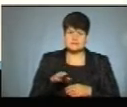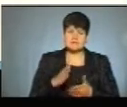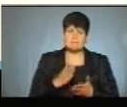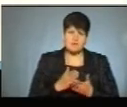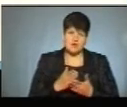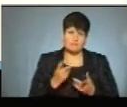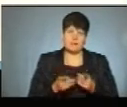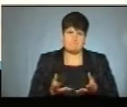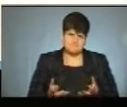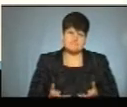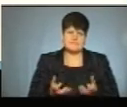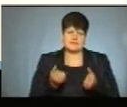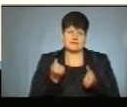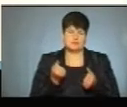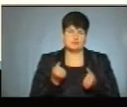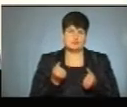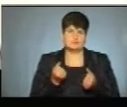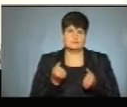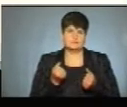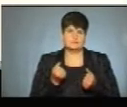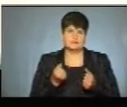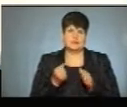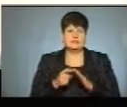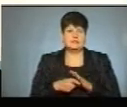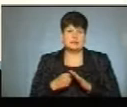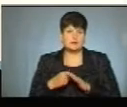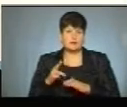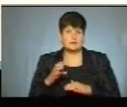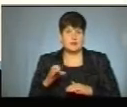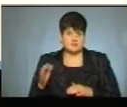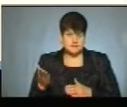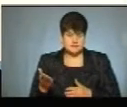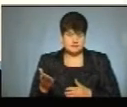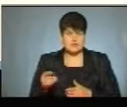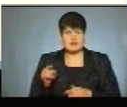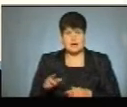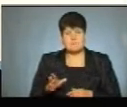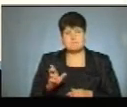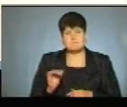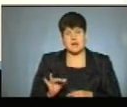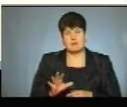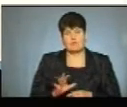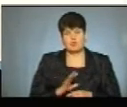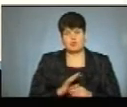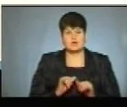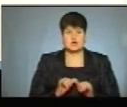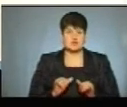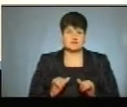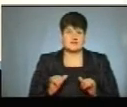інституційну підтримку, зокрема на Донбасі, тобто там би були